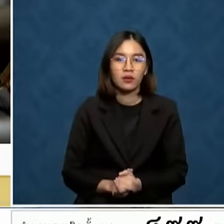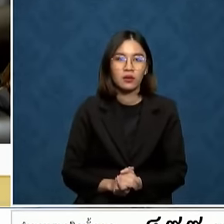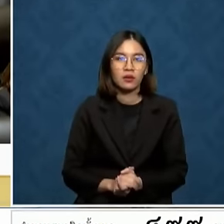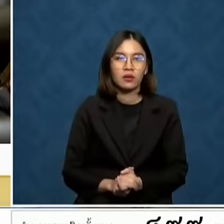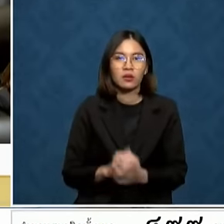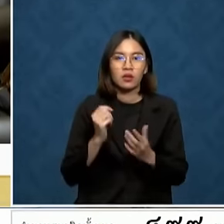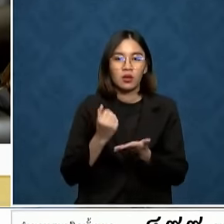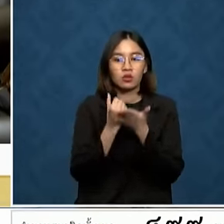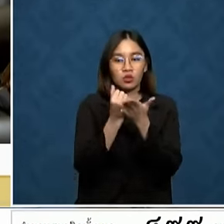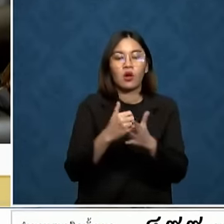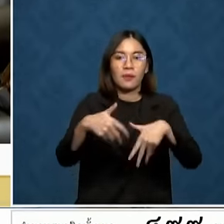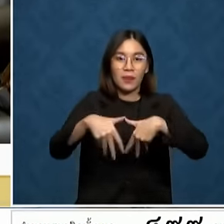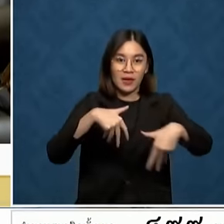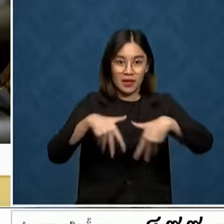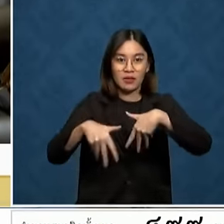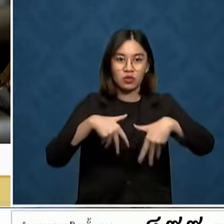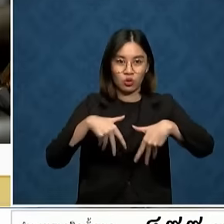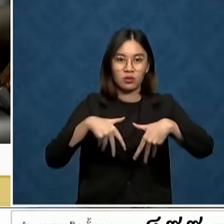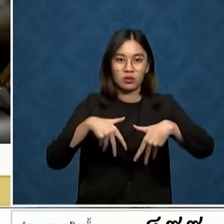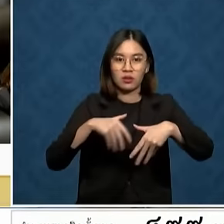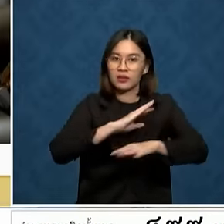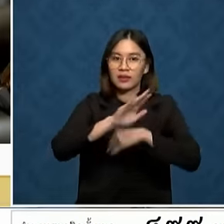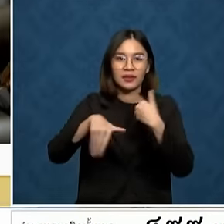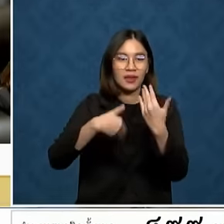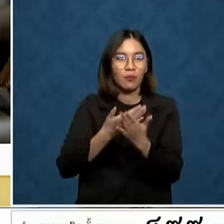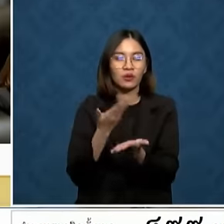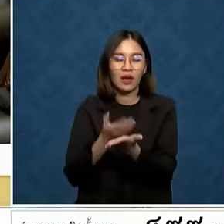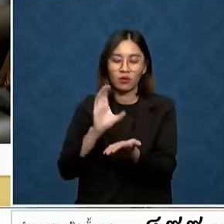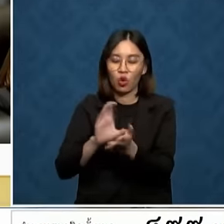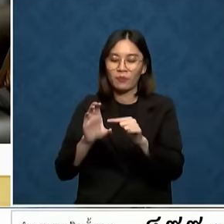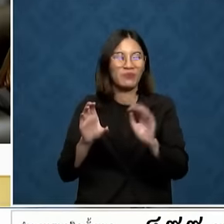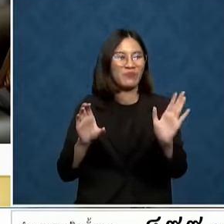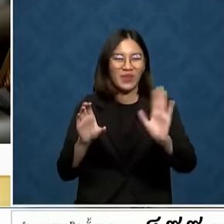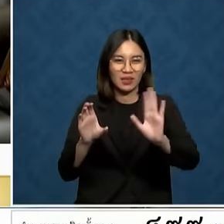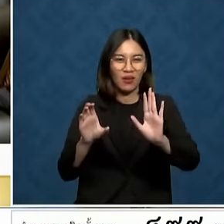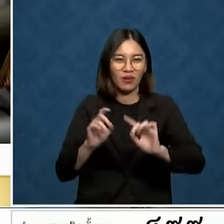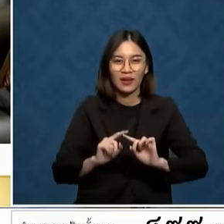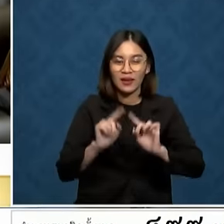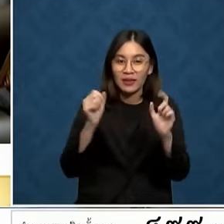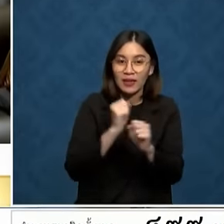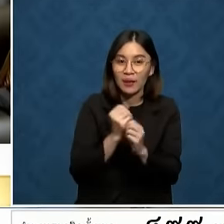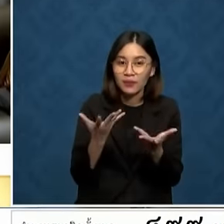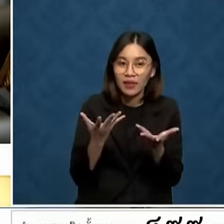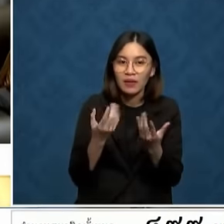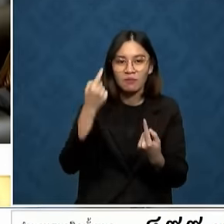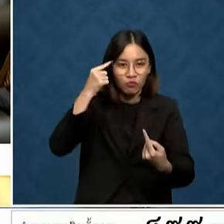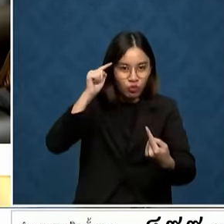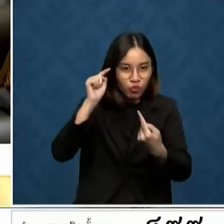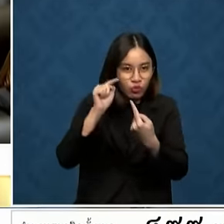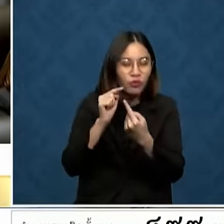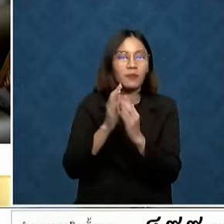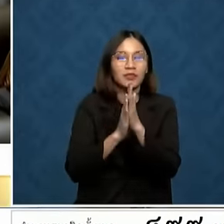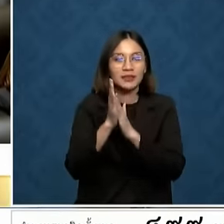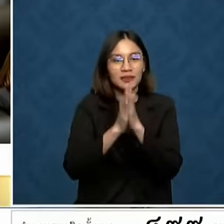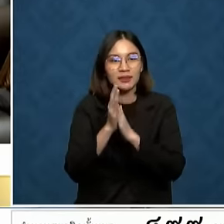ัวาในการช่วยเหอพน้ปชาชนนั้นไมใชทกอย่างทตองใช้งบประมาณครับแต่อาจะทำได้ดกใช้ความมงมั่นแล